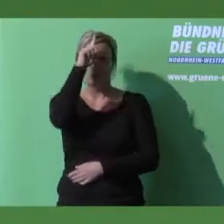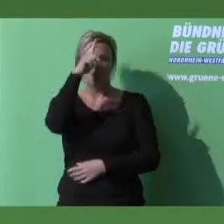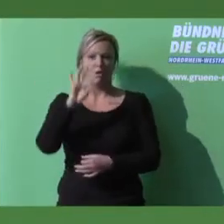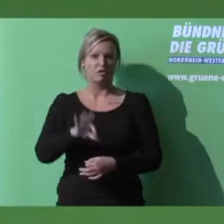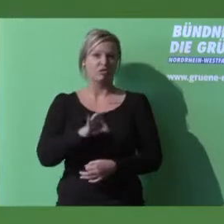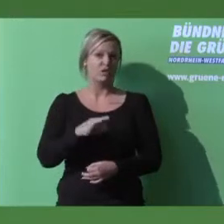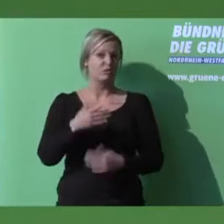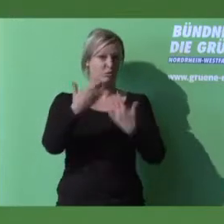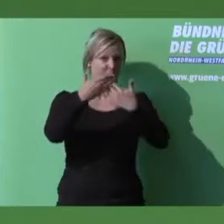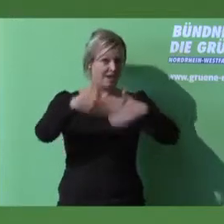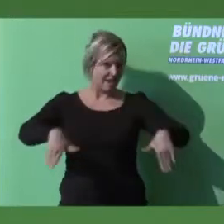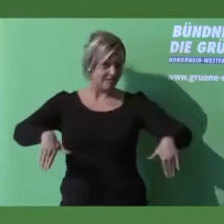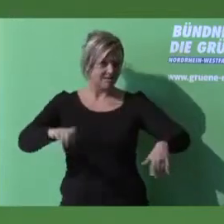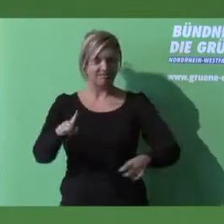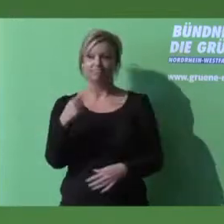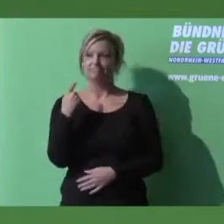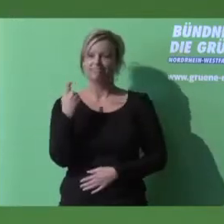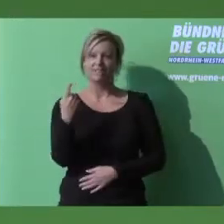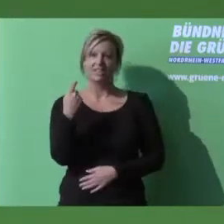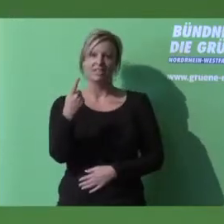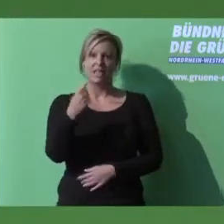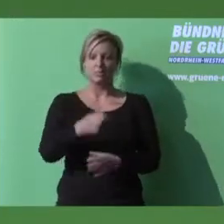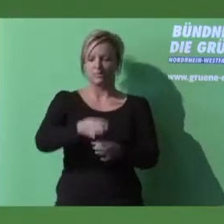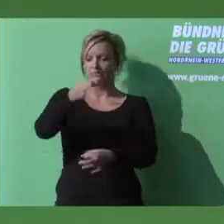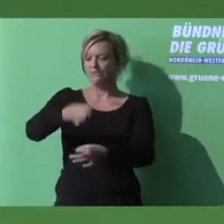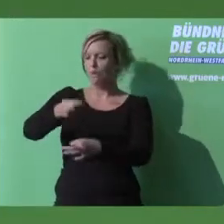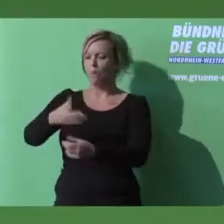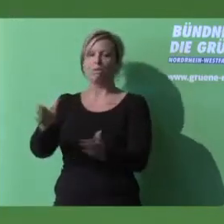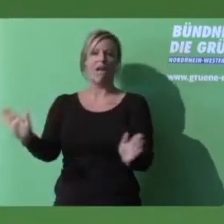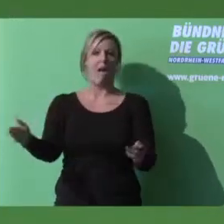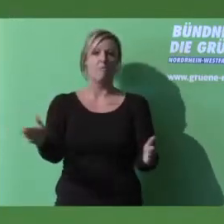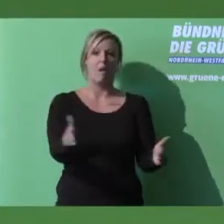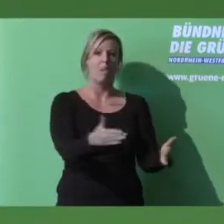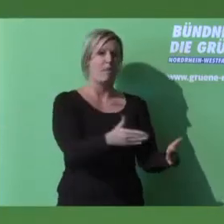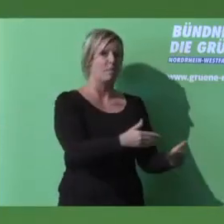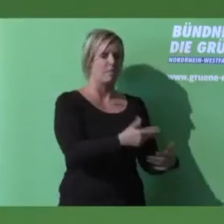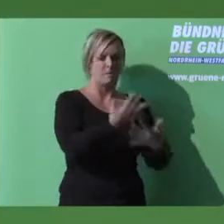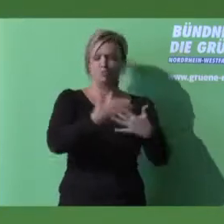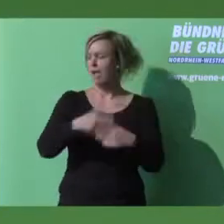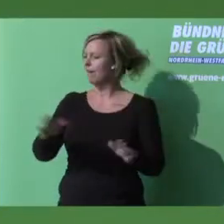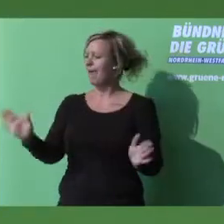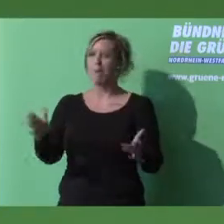Grenze Grenzflöcke abgebaut hat, Schranken eingerissen hat.